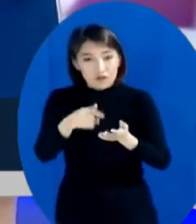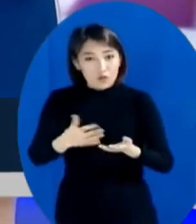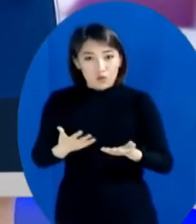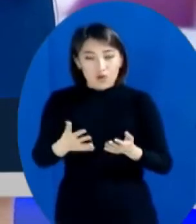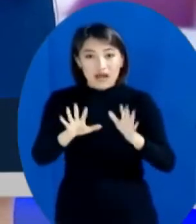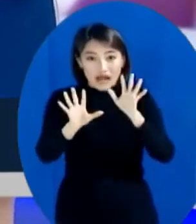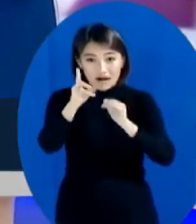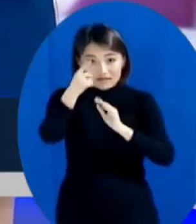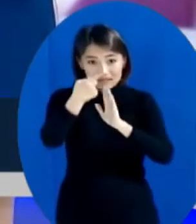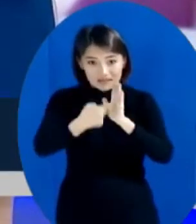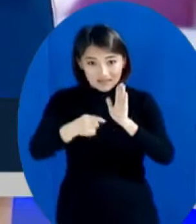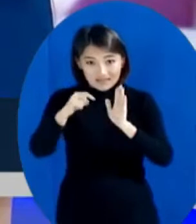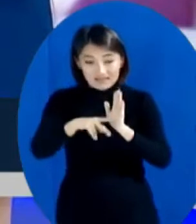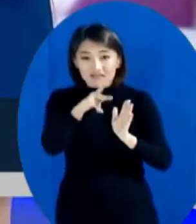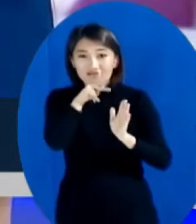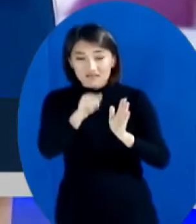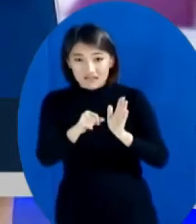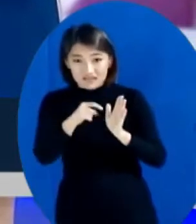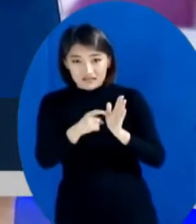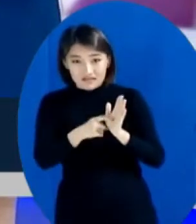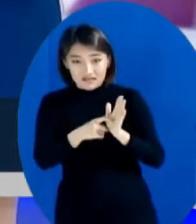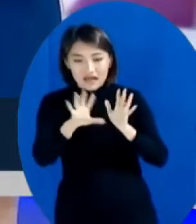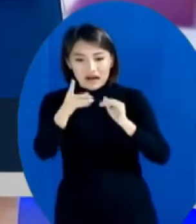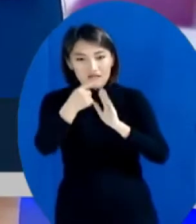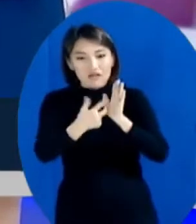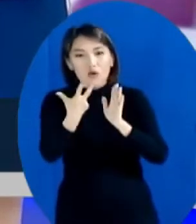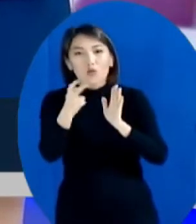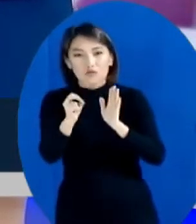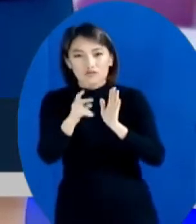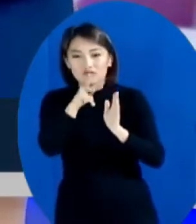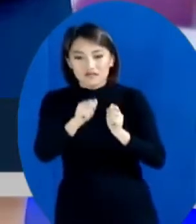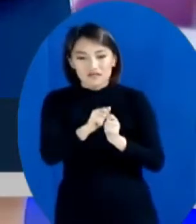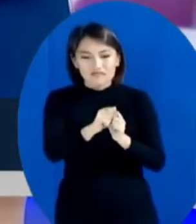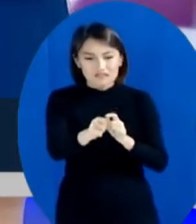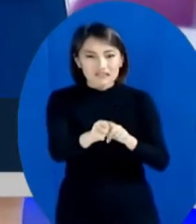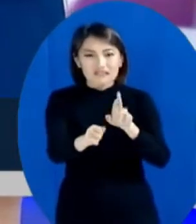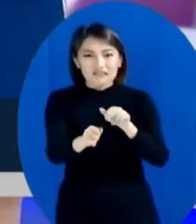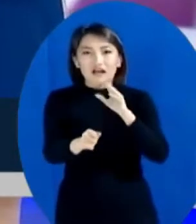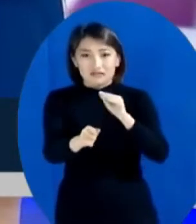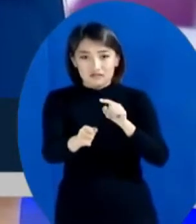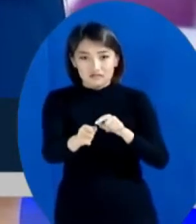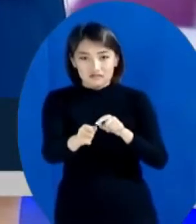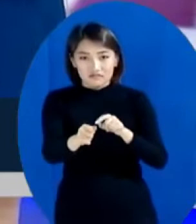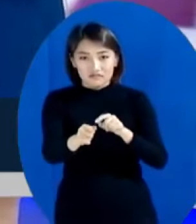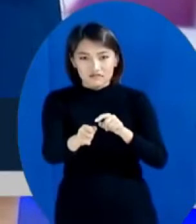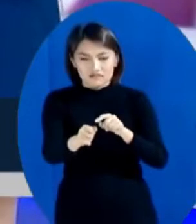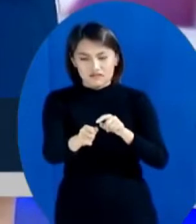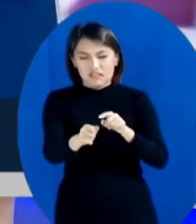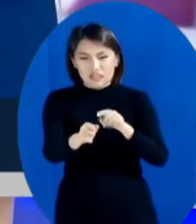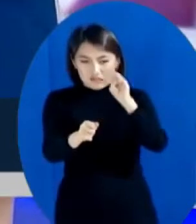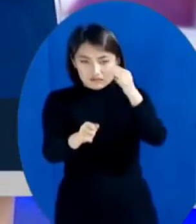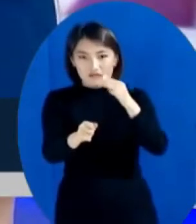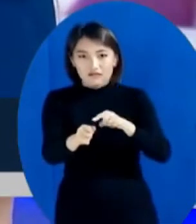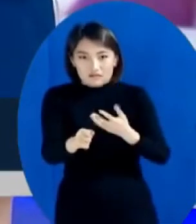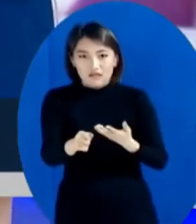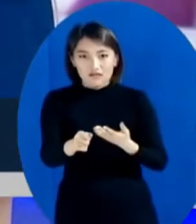энэ 11 сарын цалингаа тийм ээ, сүүлийн цалингаа аж ахуй нэгжүүд хэрхэн төлөх вэ гэдэг нь одоо маш одоо тийм хариулт нь тодорхой биш